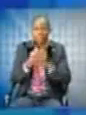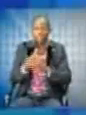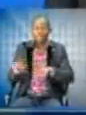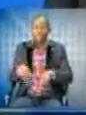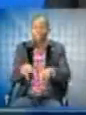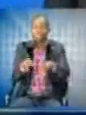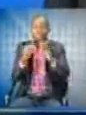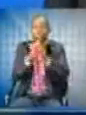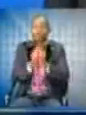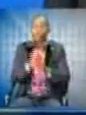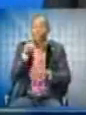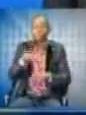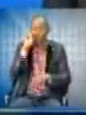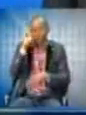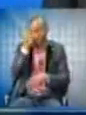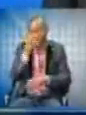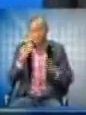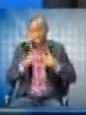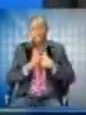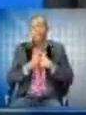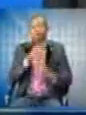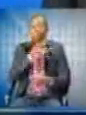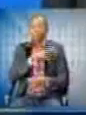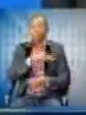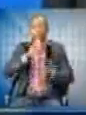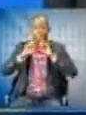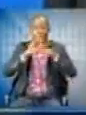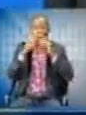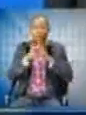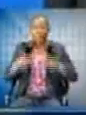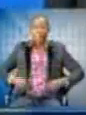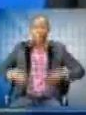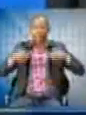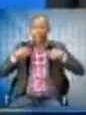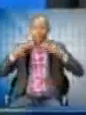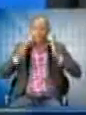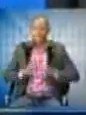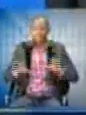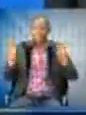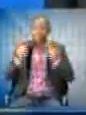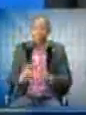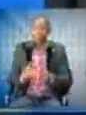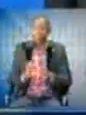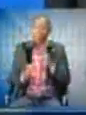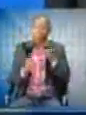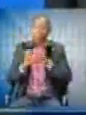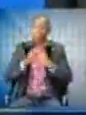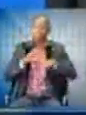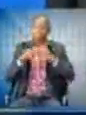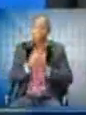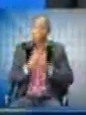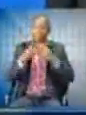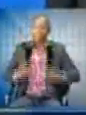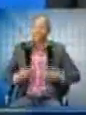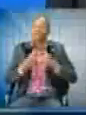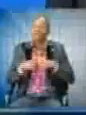Chitourou. Les gouverneurs en ont profité pour s'adresser à la population et aborder les sujets qui alimentent la vie dans